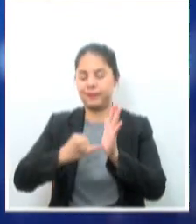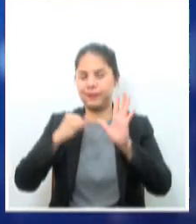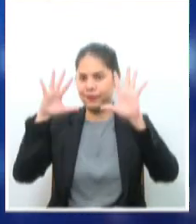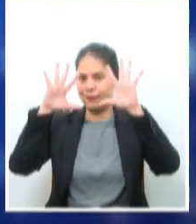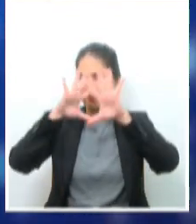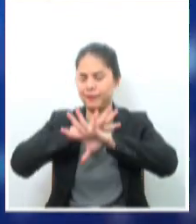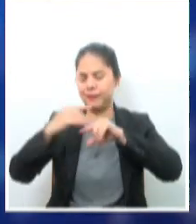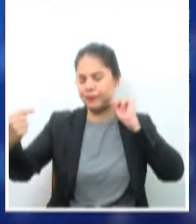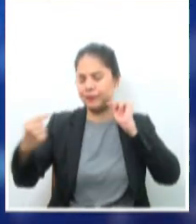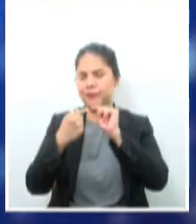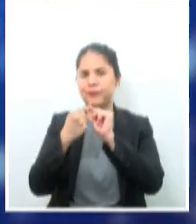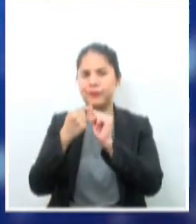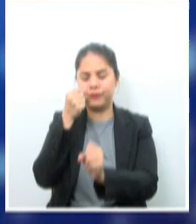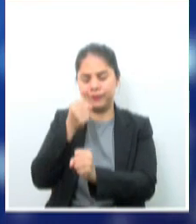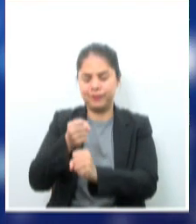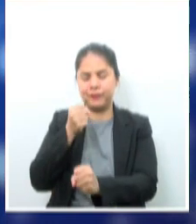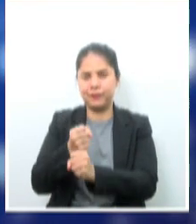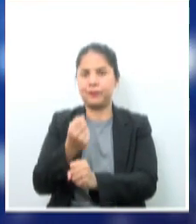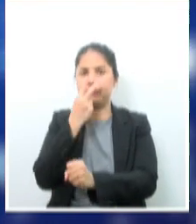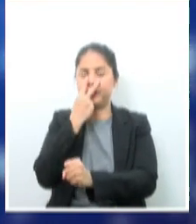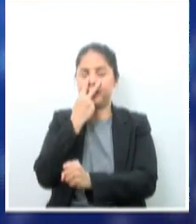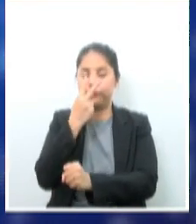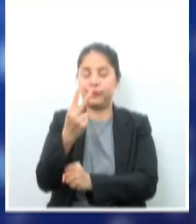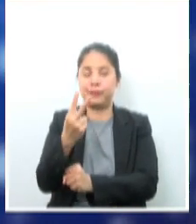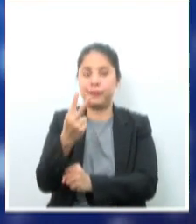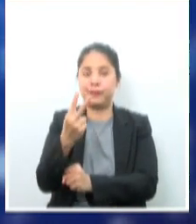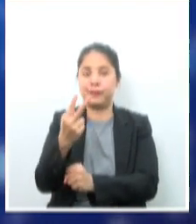แบบของ gamification หรือว่าหน้าตาเป็นการ